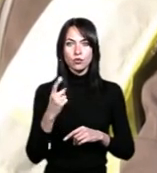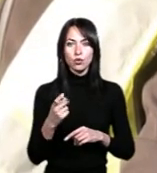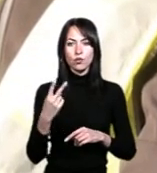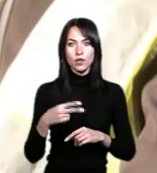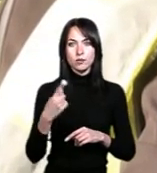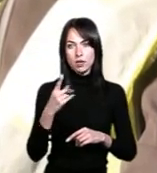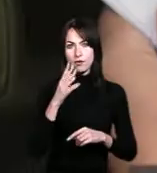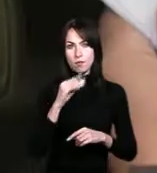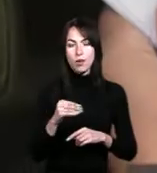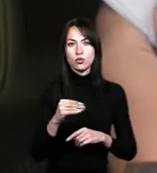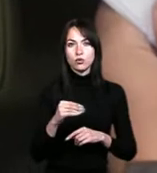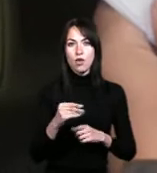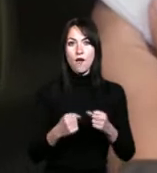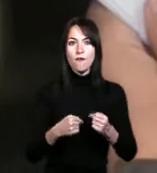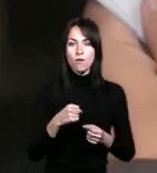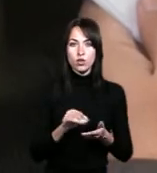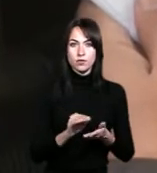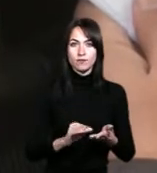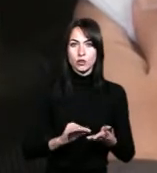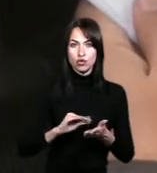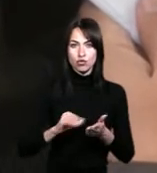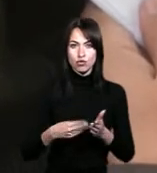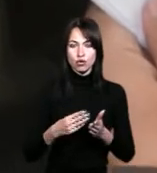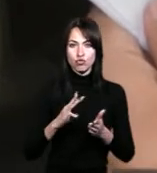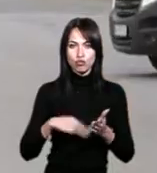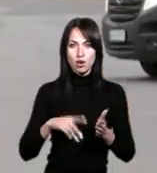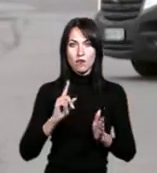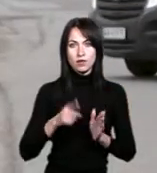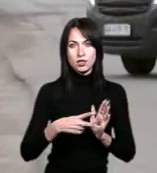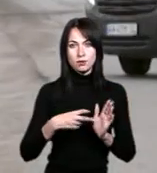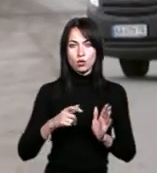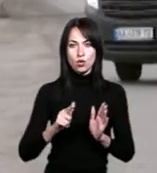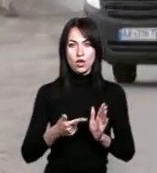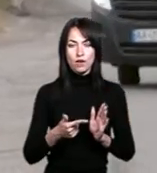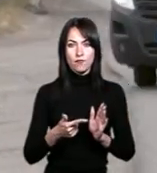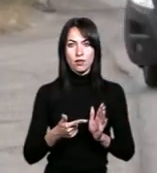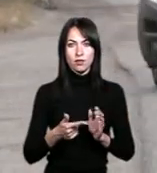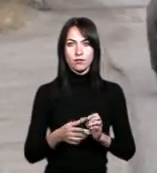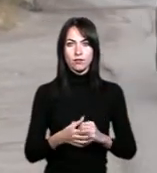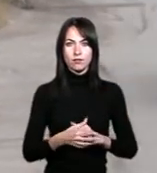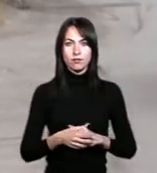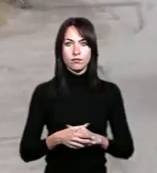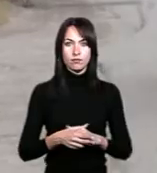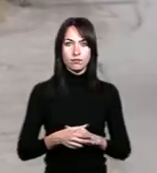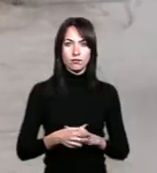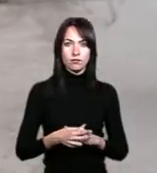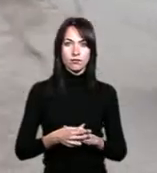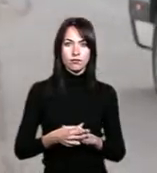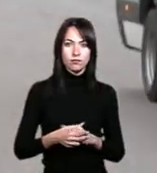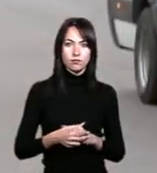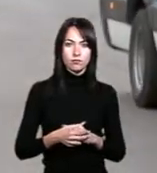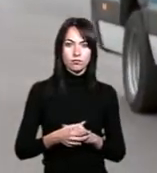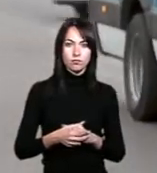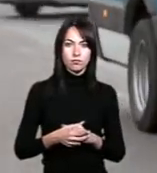121-й маршрут. Водієві виписують штраф у 1700 гривень. Дмитро Ковальов, Антон Калита. Новини на Суспільному.